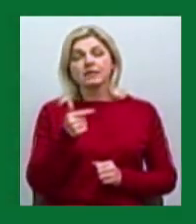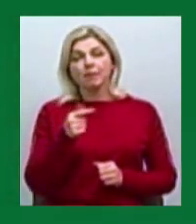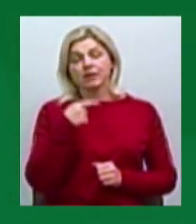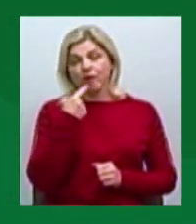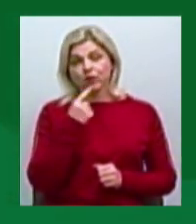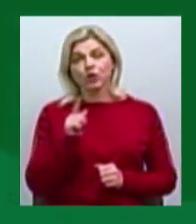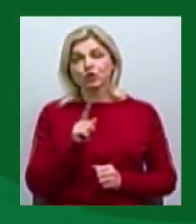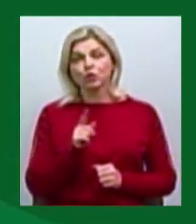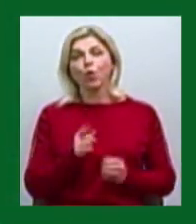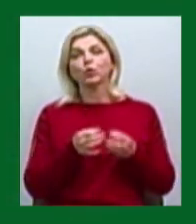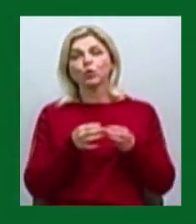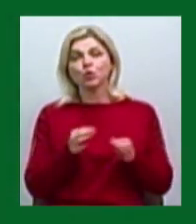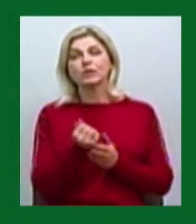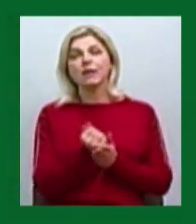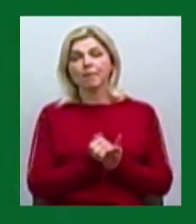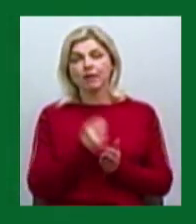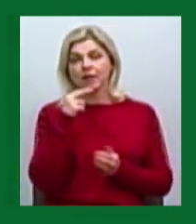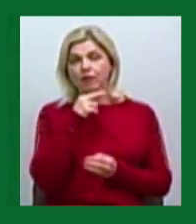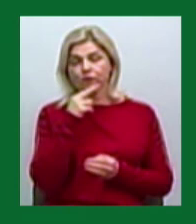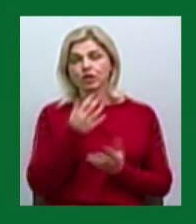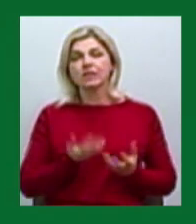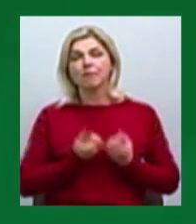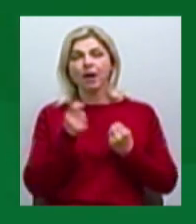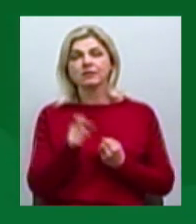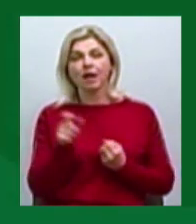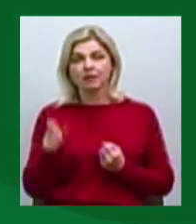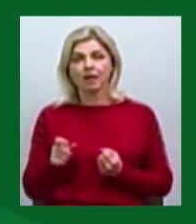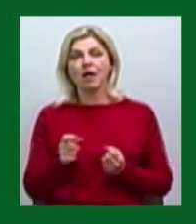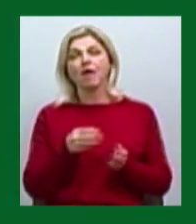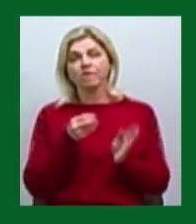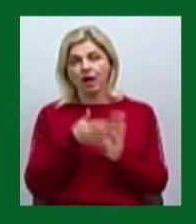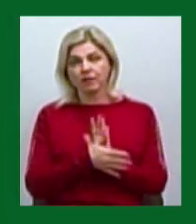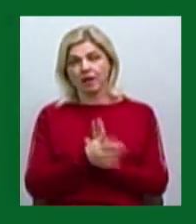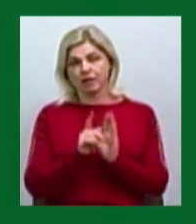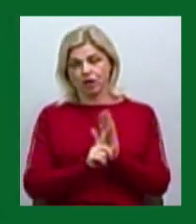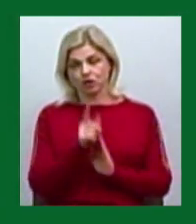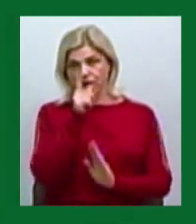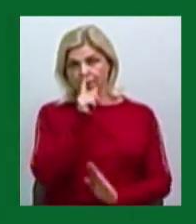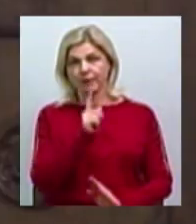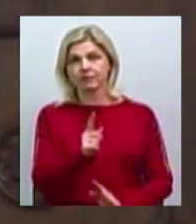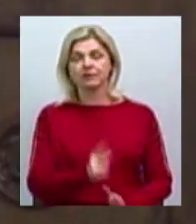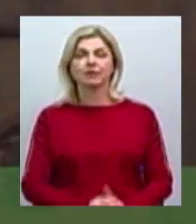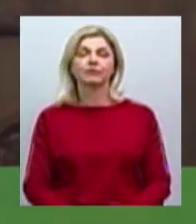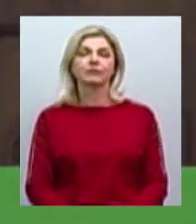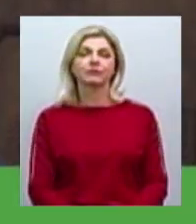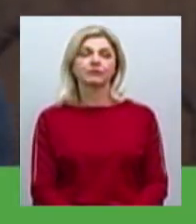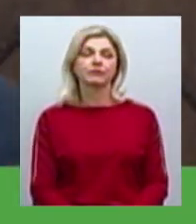говорить, доступний запас речовини рятувальники витратили на початку місяця.